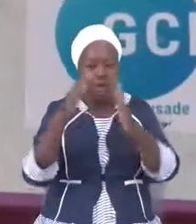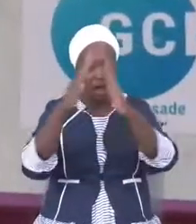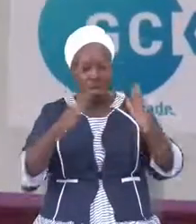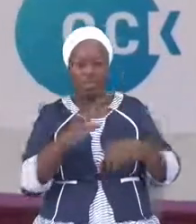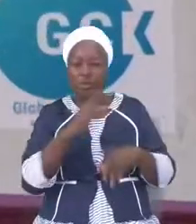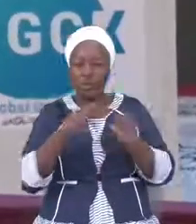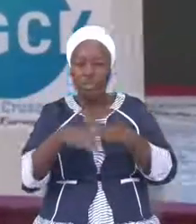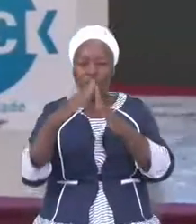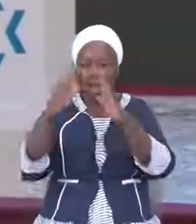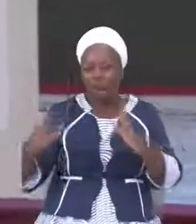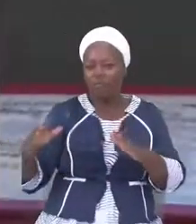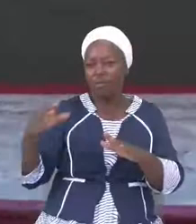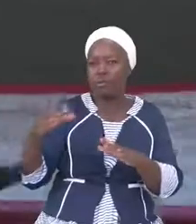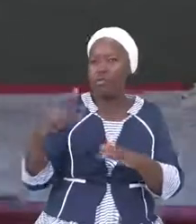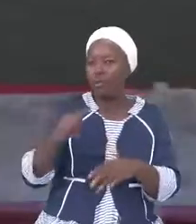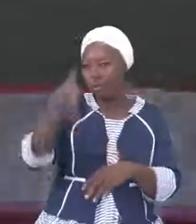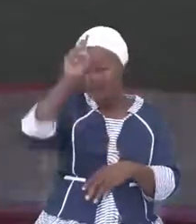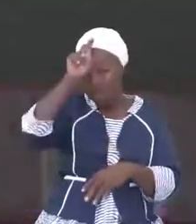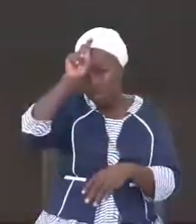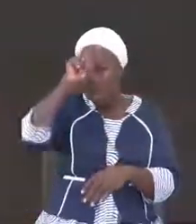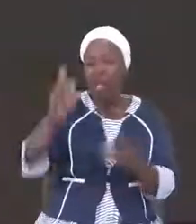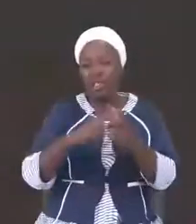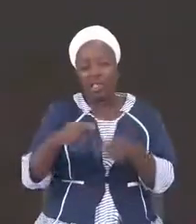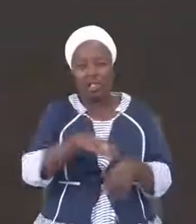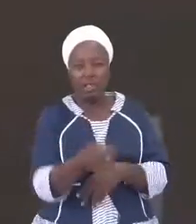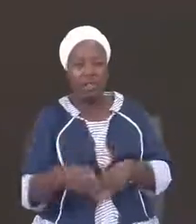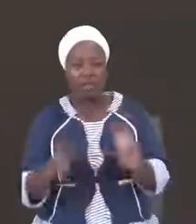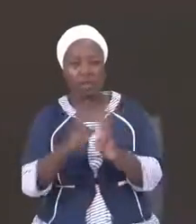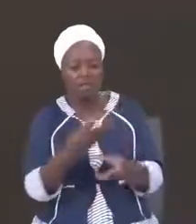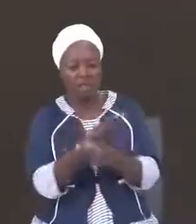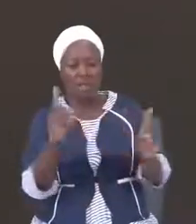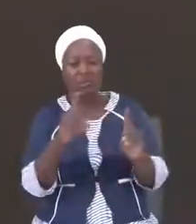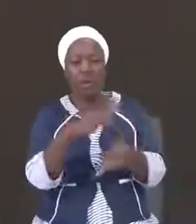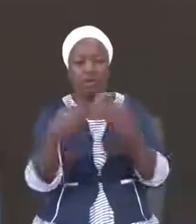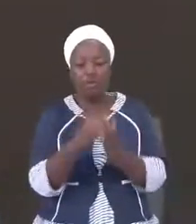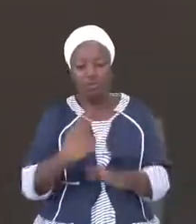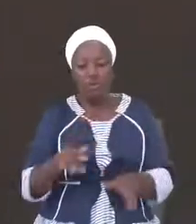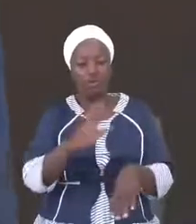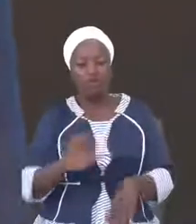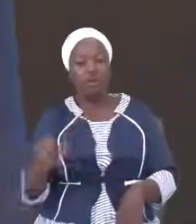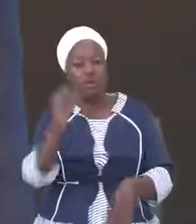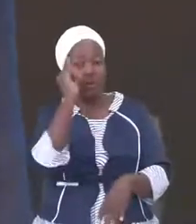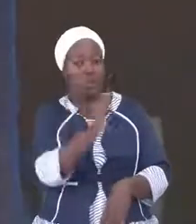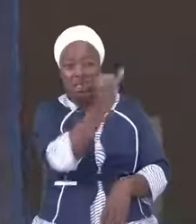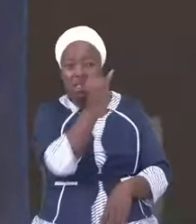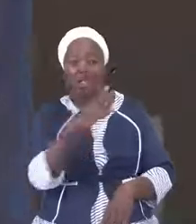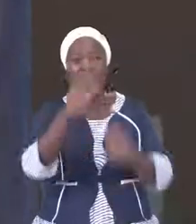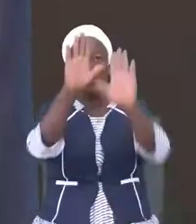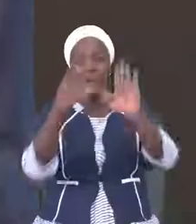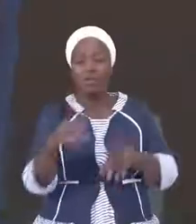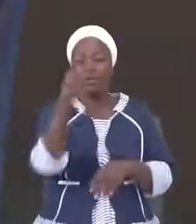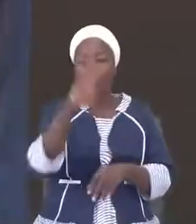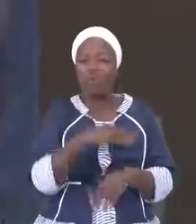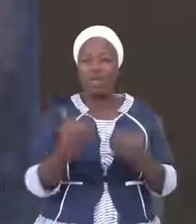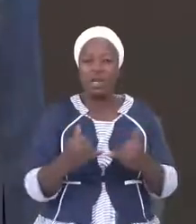c'était négatif, mais d'autre part, les merveilles de Dieu ont délivré les enfants d'Israël, les merveilles de Dieu